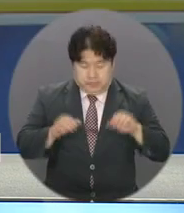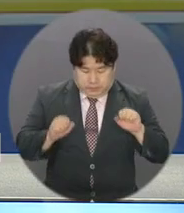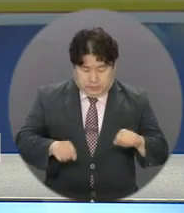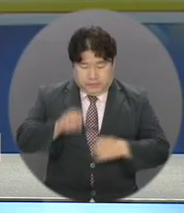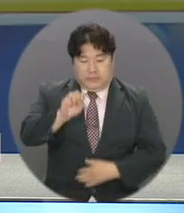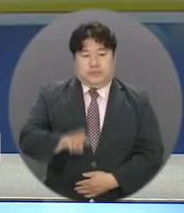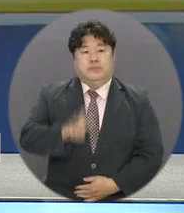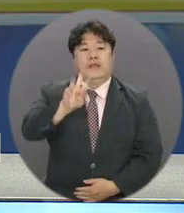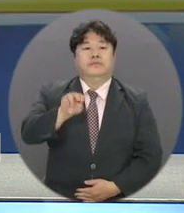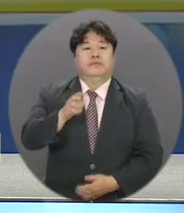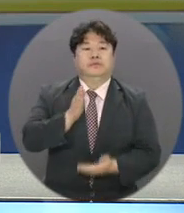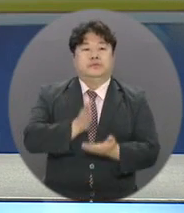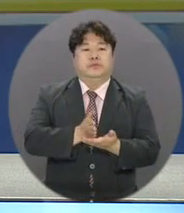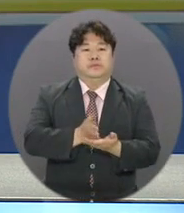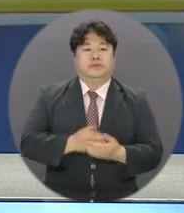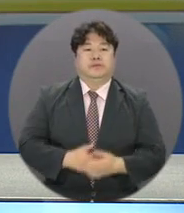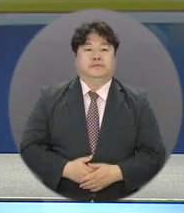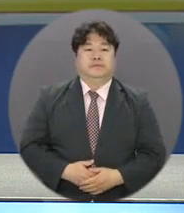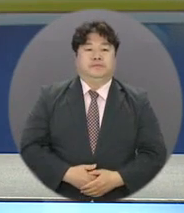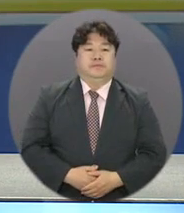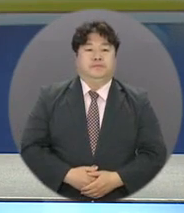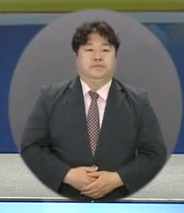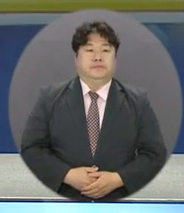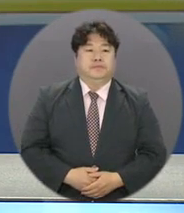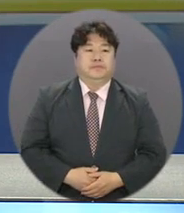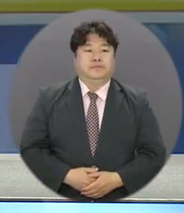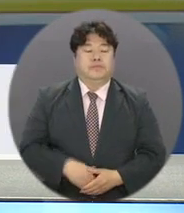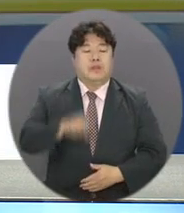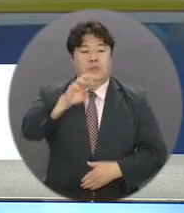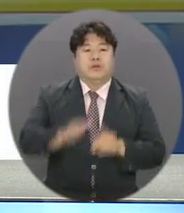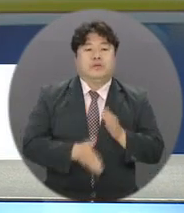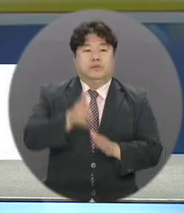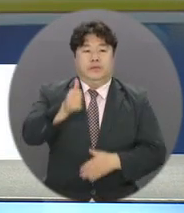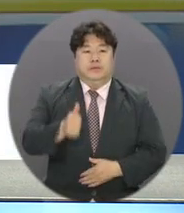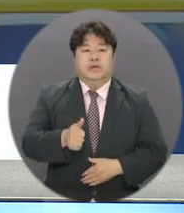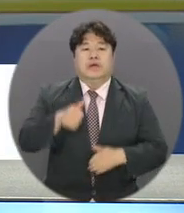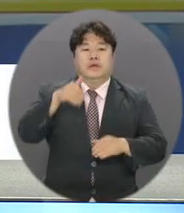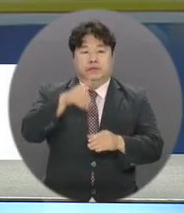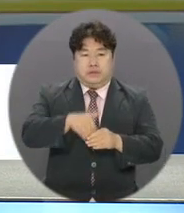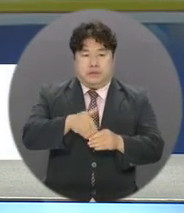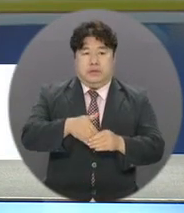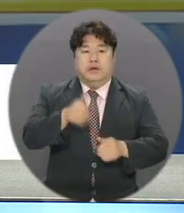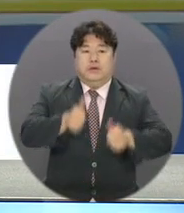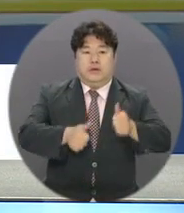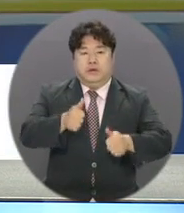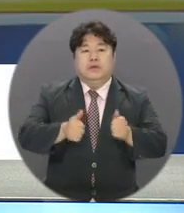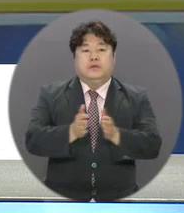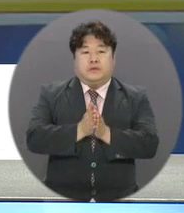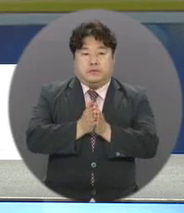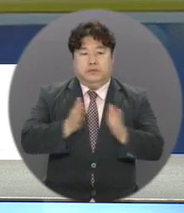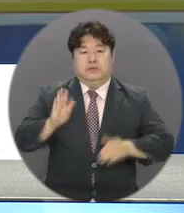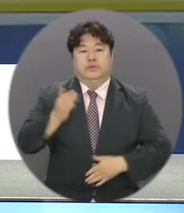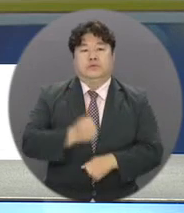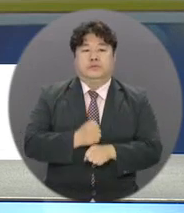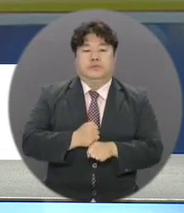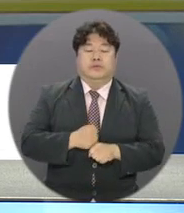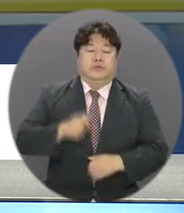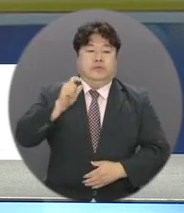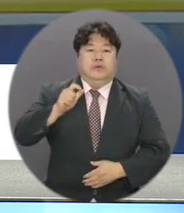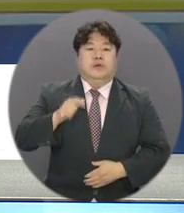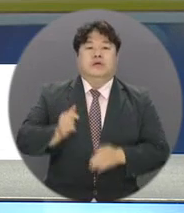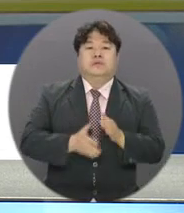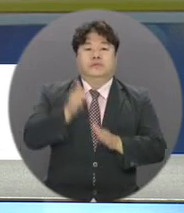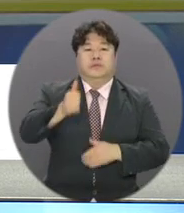여러분 안녕하십니까? 광주 MBC 뉴스데스크입니다. 광주시장 선거 전에 슬슬 시동이 걸리고 있습니다. 유력한